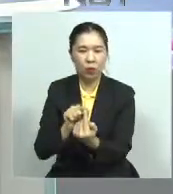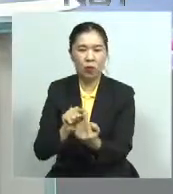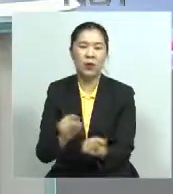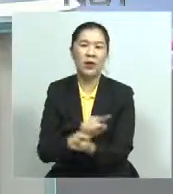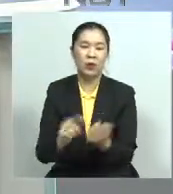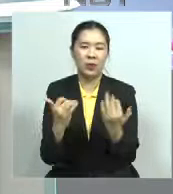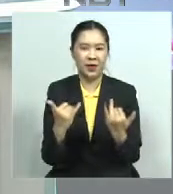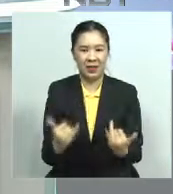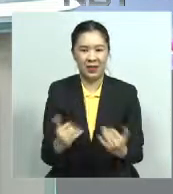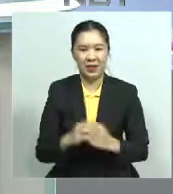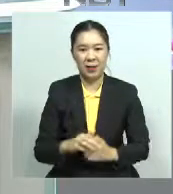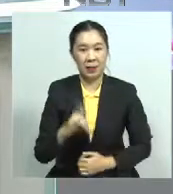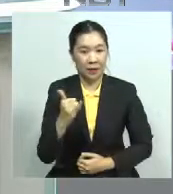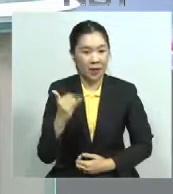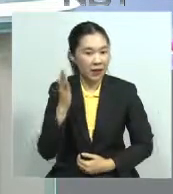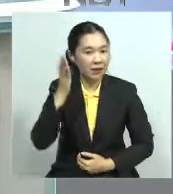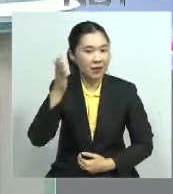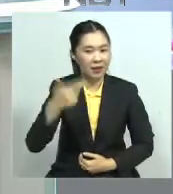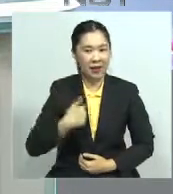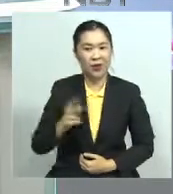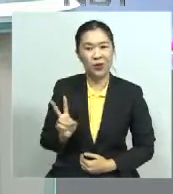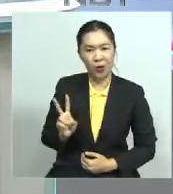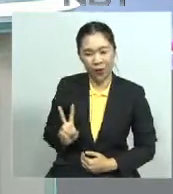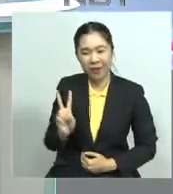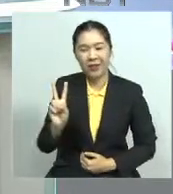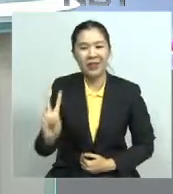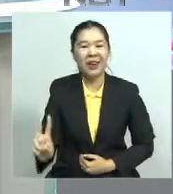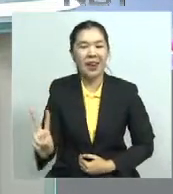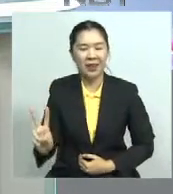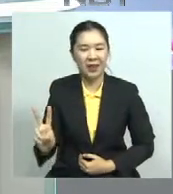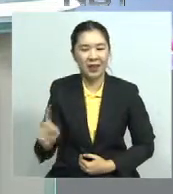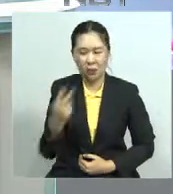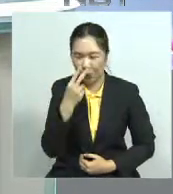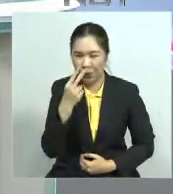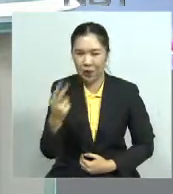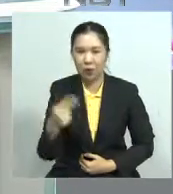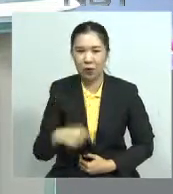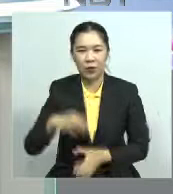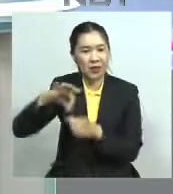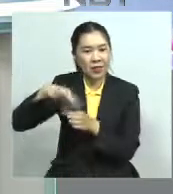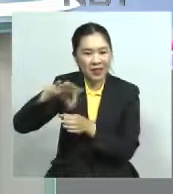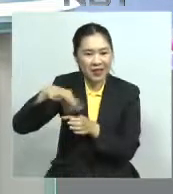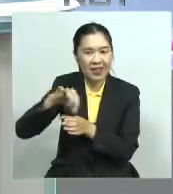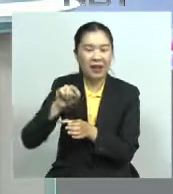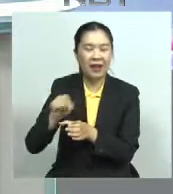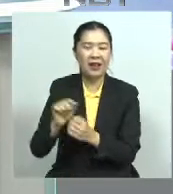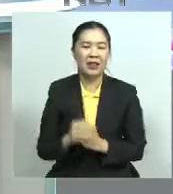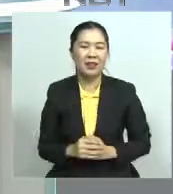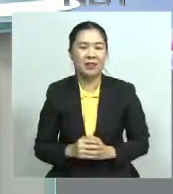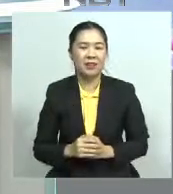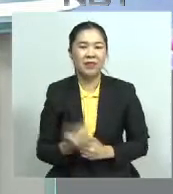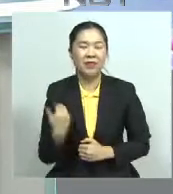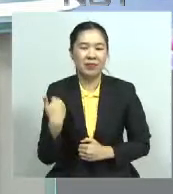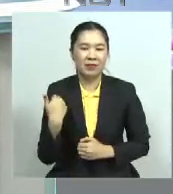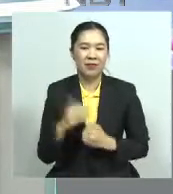ะสมกับสมัยนี้จริงๆนะฮะไม่แน่หลังจบรายการอาเชนเราสองคนไปโปรยแถวนั้นก็ได้นะ น่าไปมากชานมไข่มุกอย่างนี้นะคะหลายๆอย่